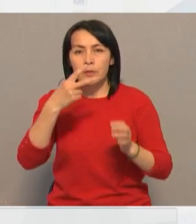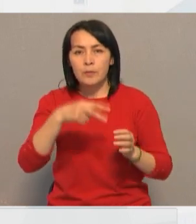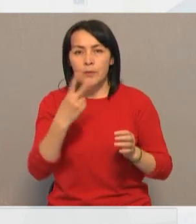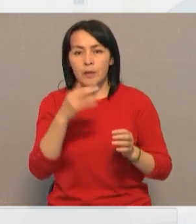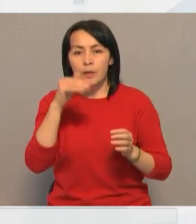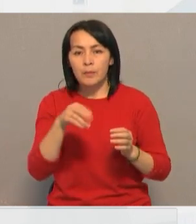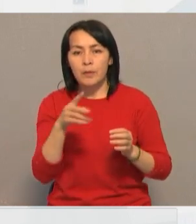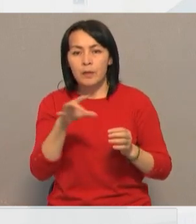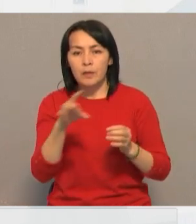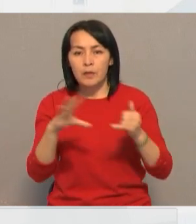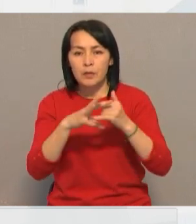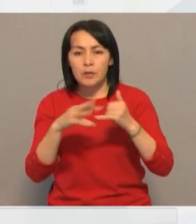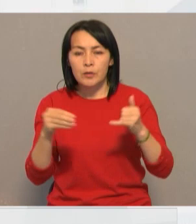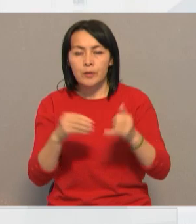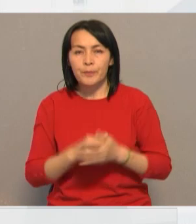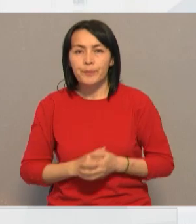гектар деп.